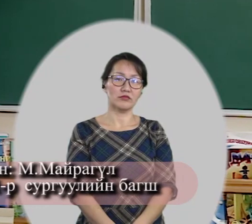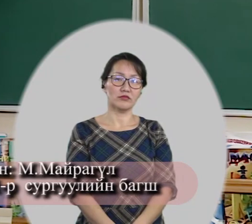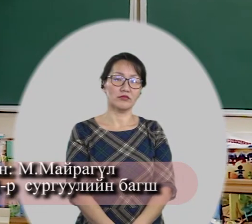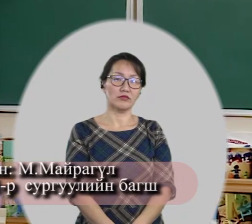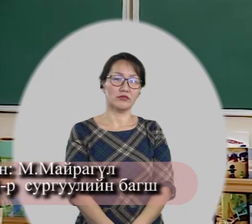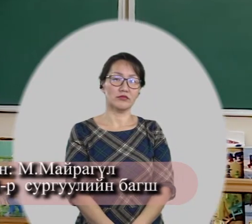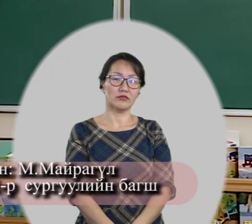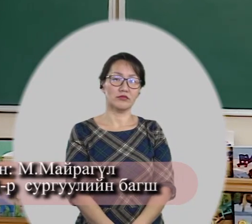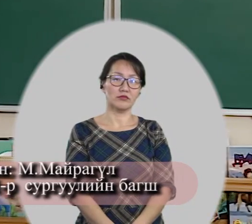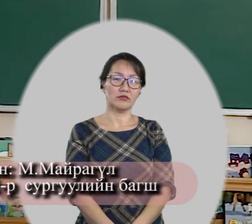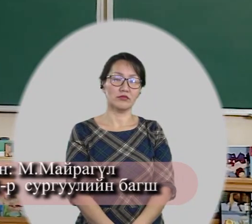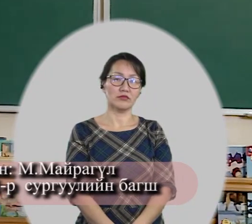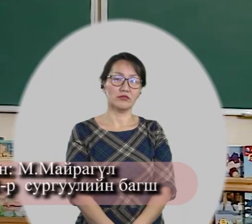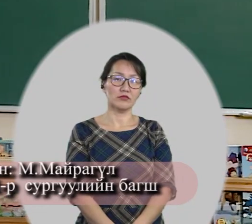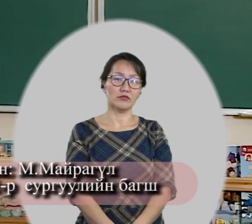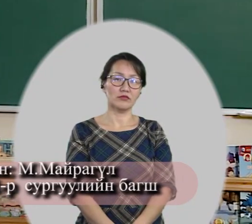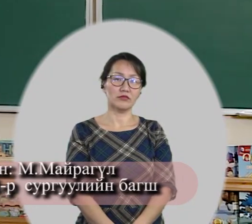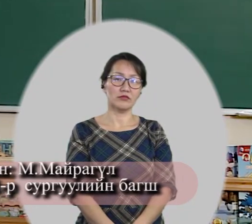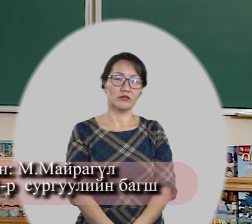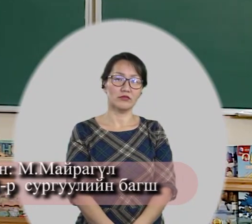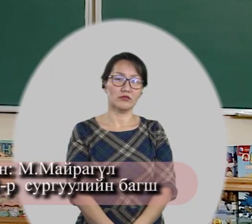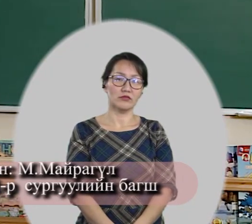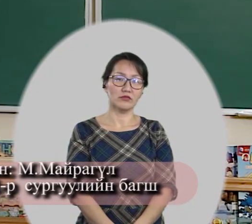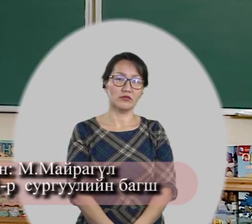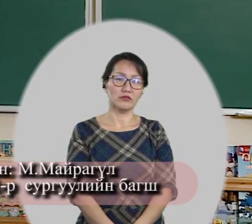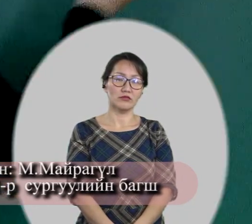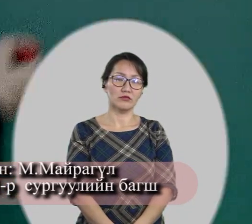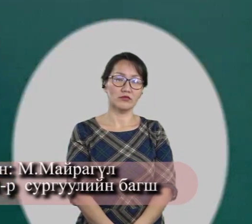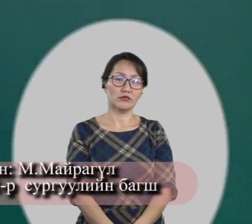4, 5 деп белгіледік.